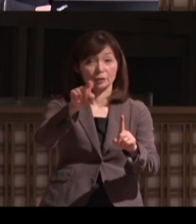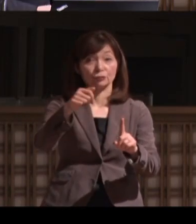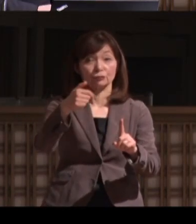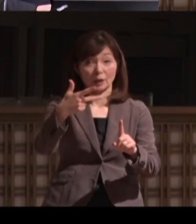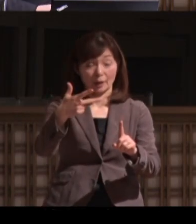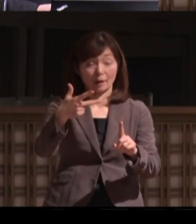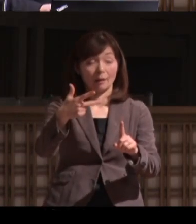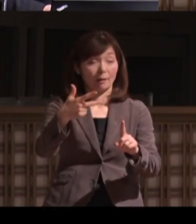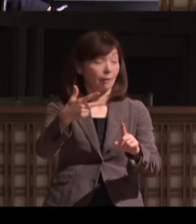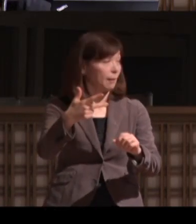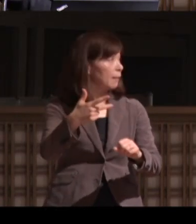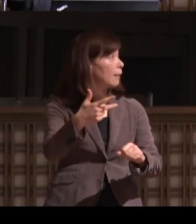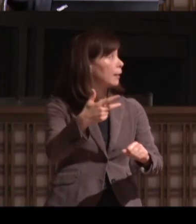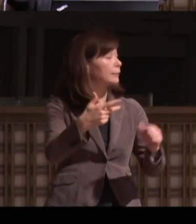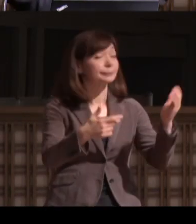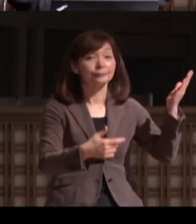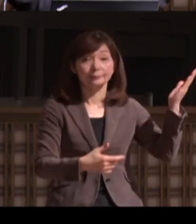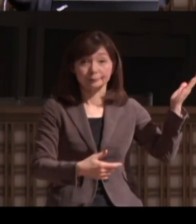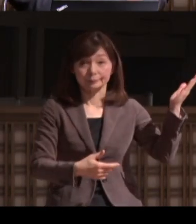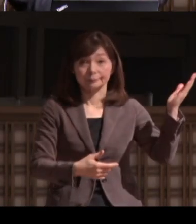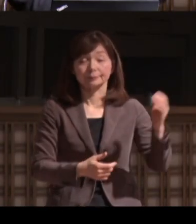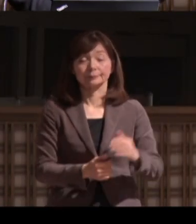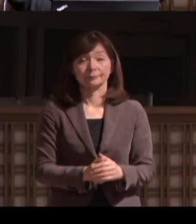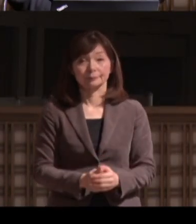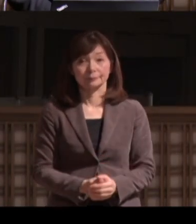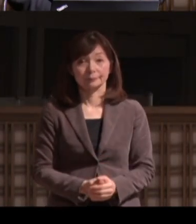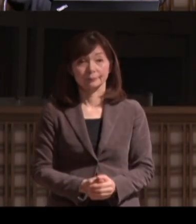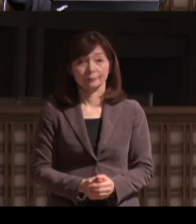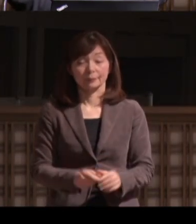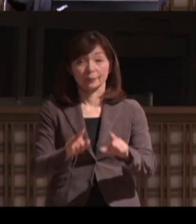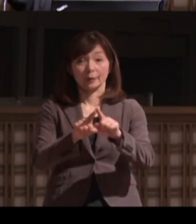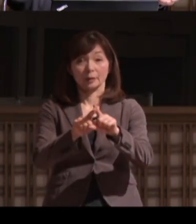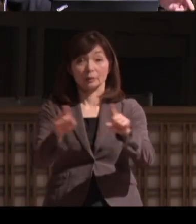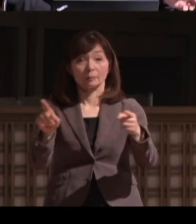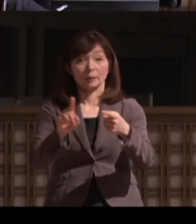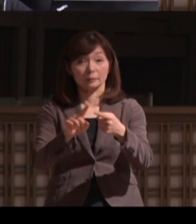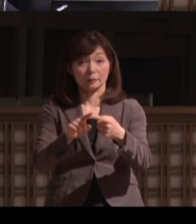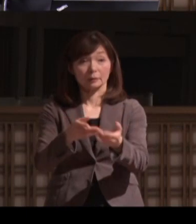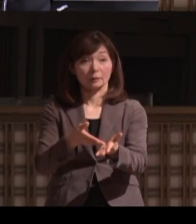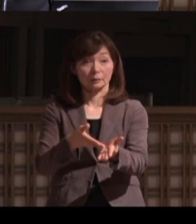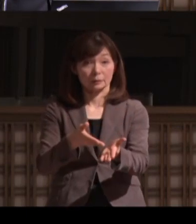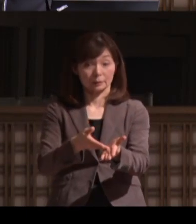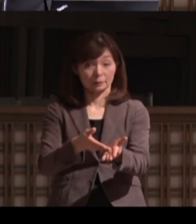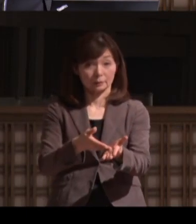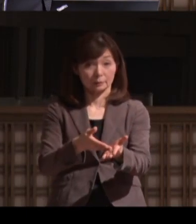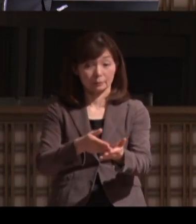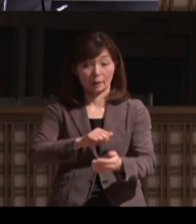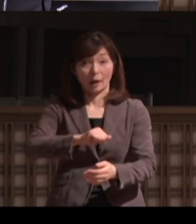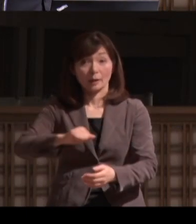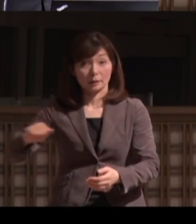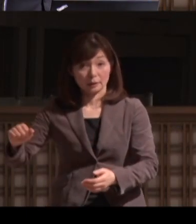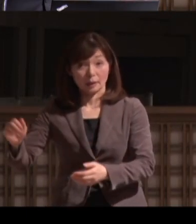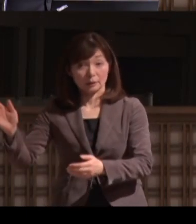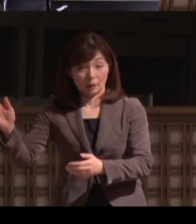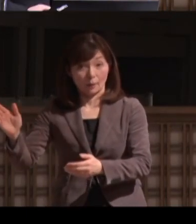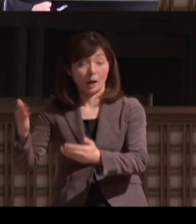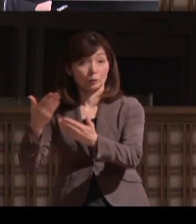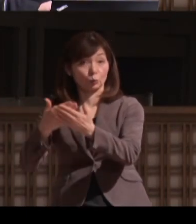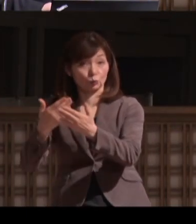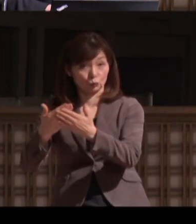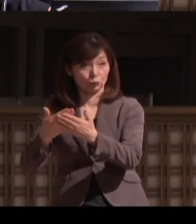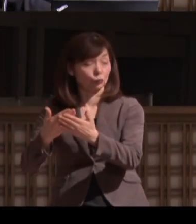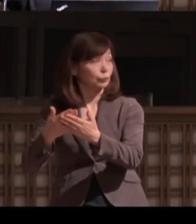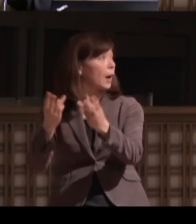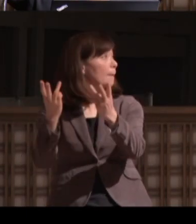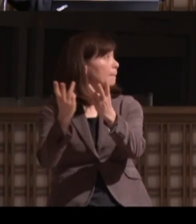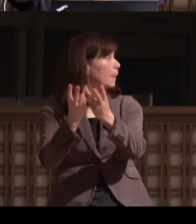えこういうことになっておりますあくまで一般的なんですけどもま左側の図に番号が1番